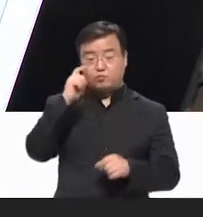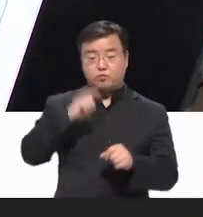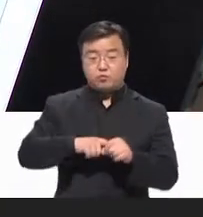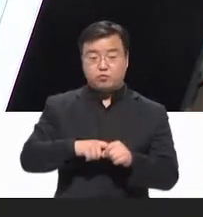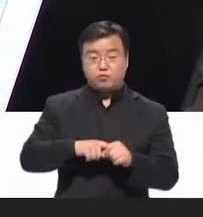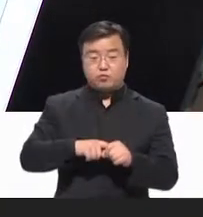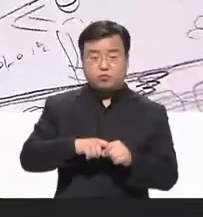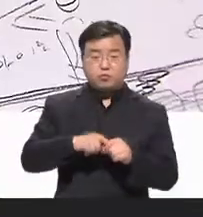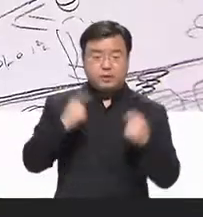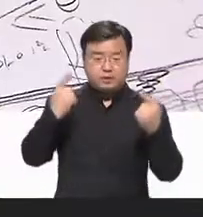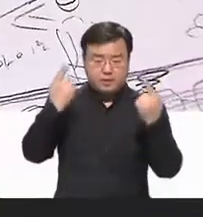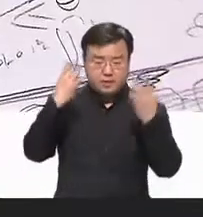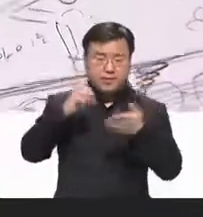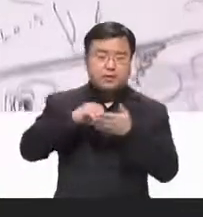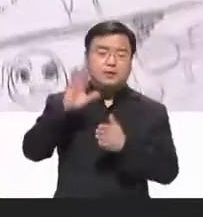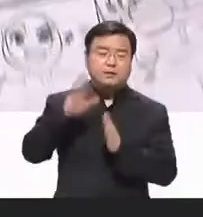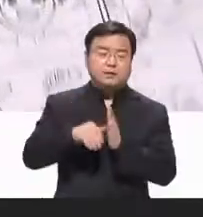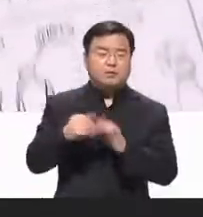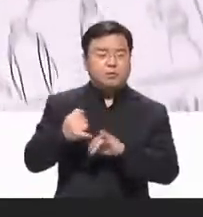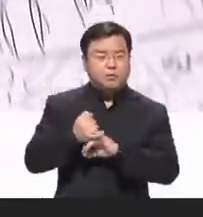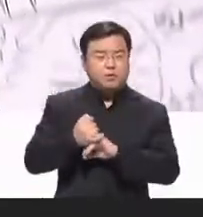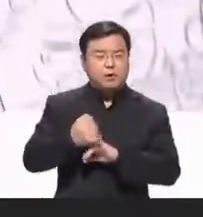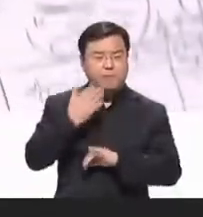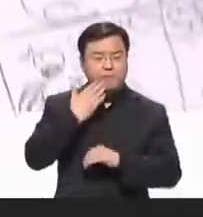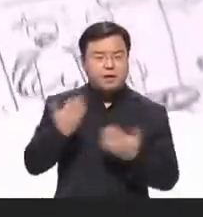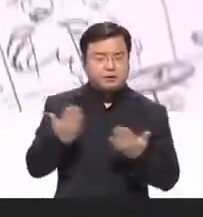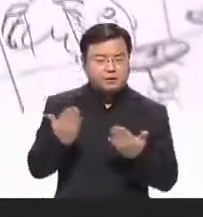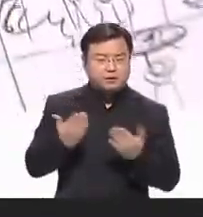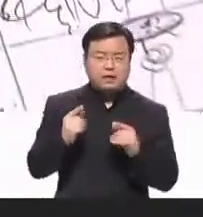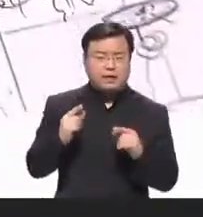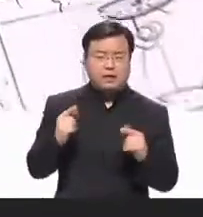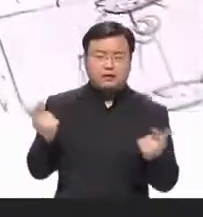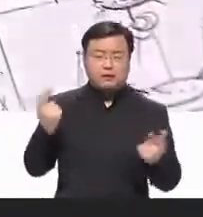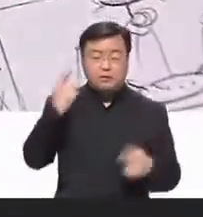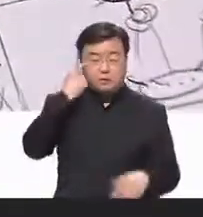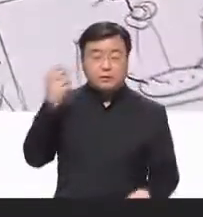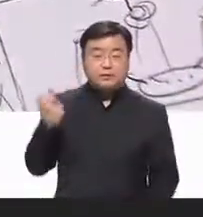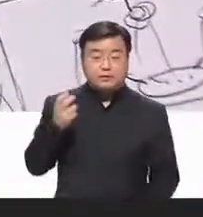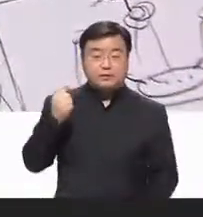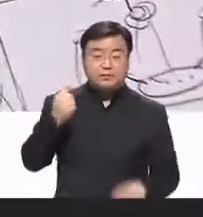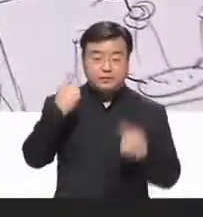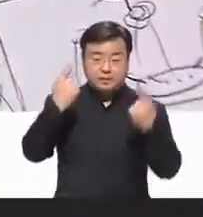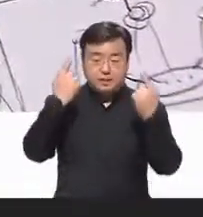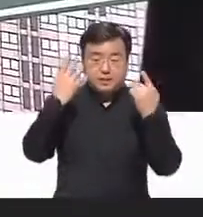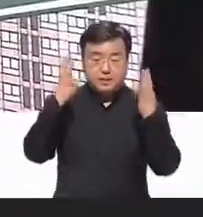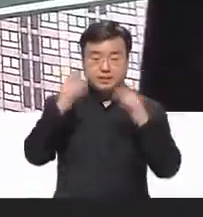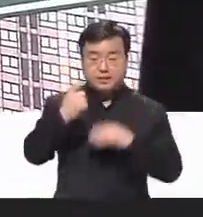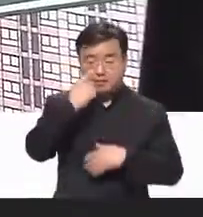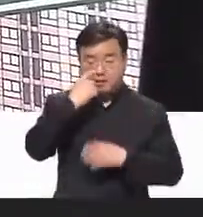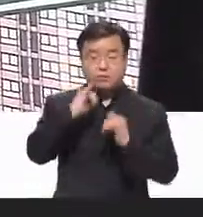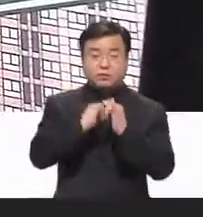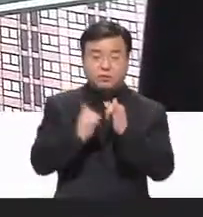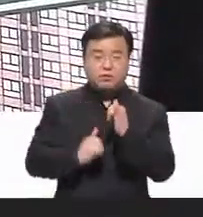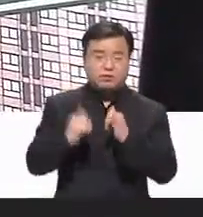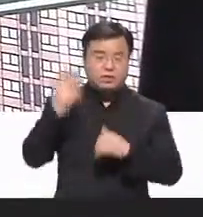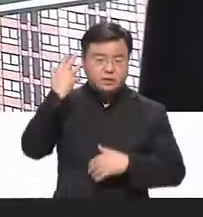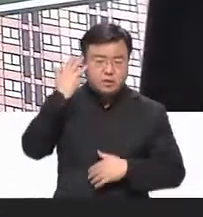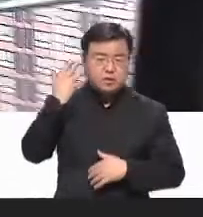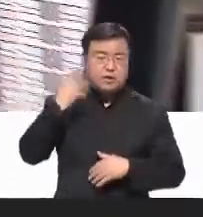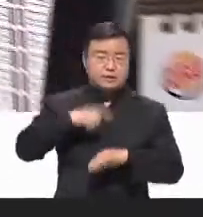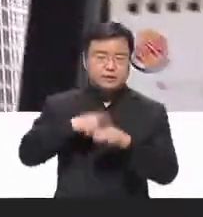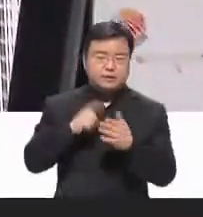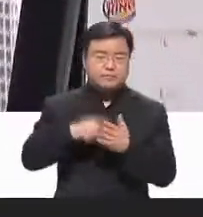하고 싶은거 할 수 있는 곳은 아니라고 생각을 합니다 음 대학에서 배운 역사나 철학 목 심리학을 배워서